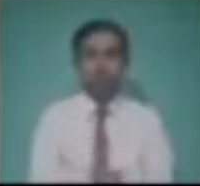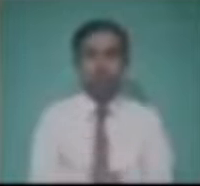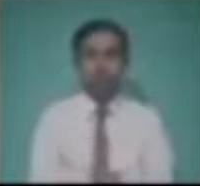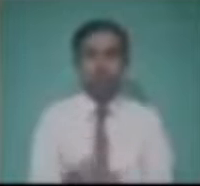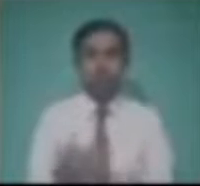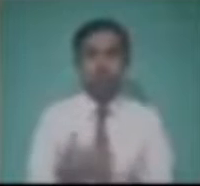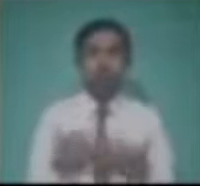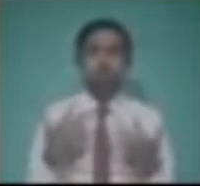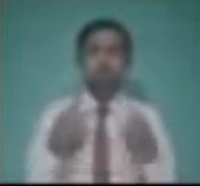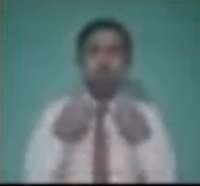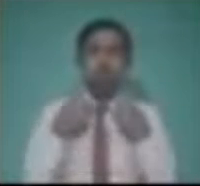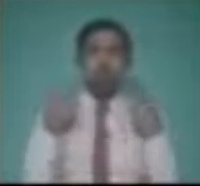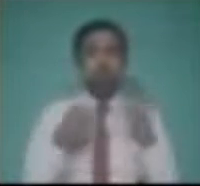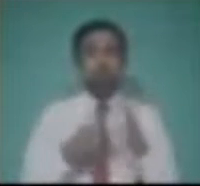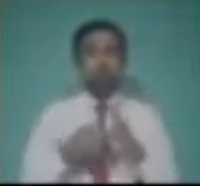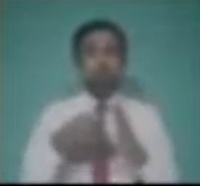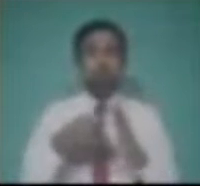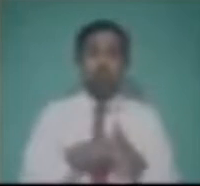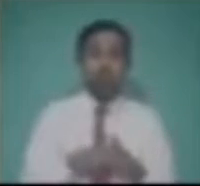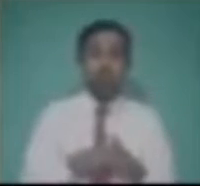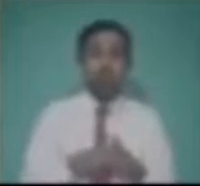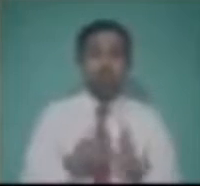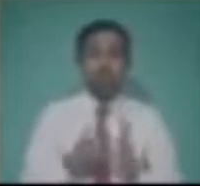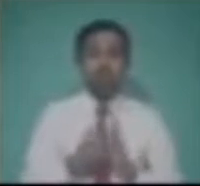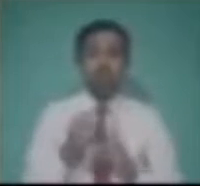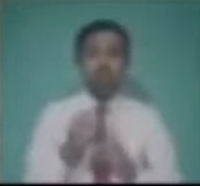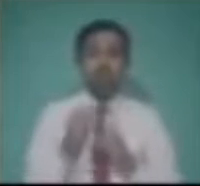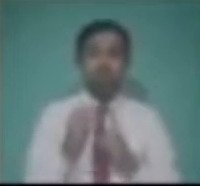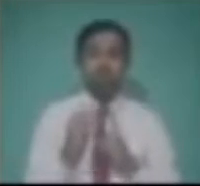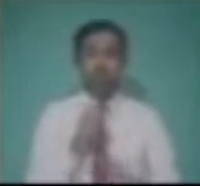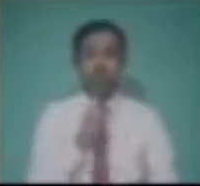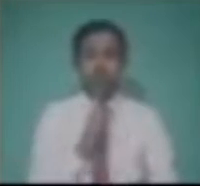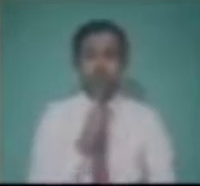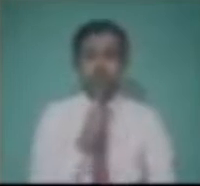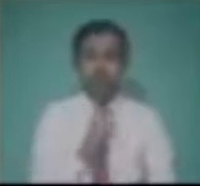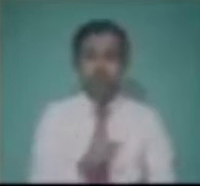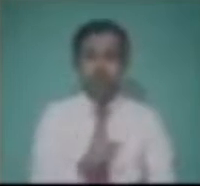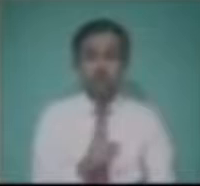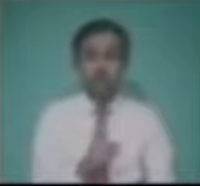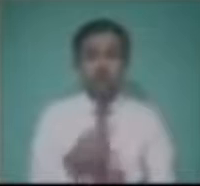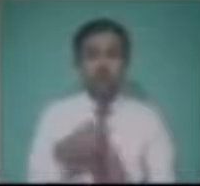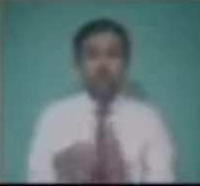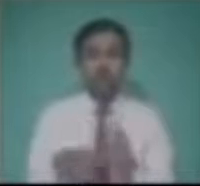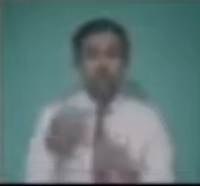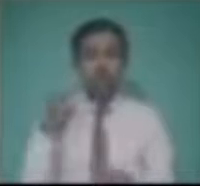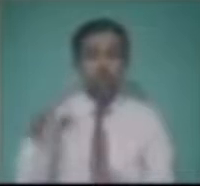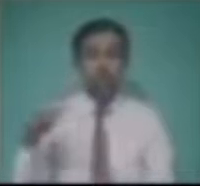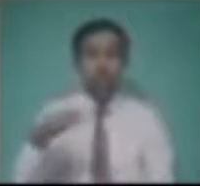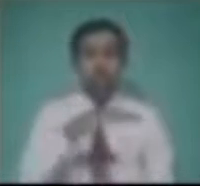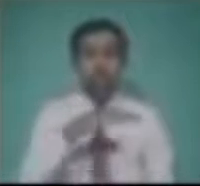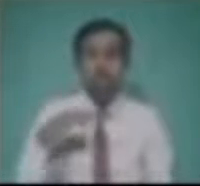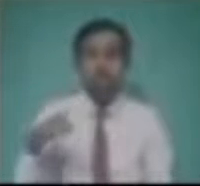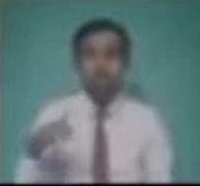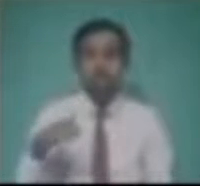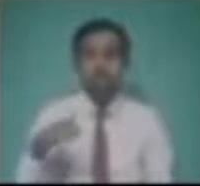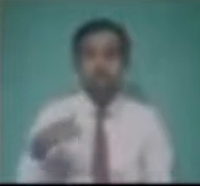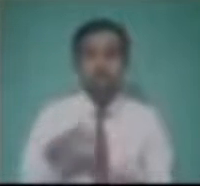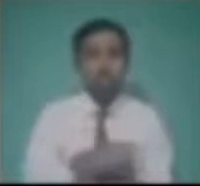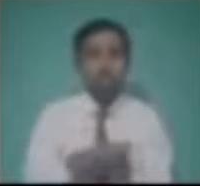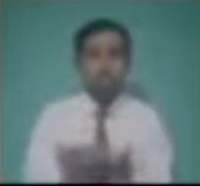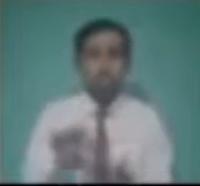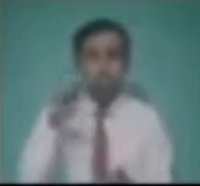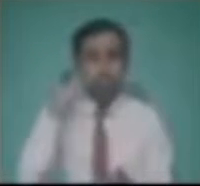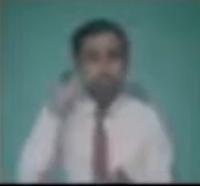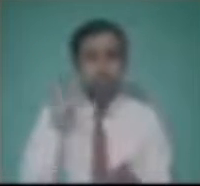Api kochchara adambara wenna haduwath uttaritara parlimentuwa kiy kiya. Rate janathawa eka